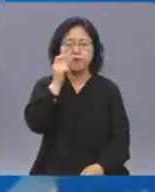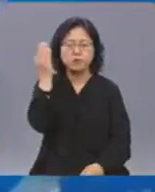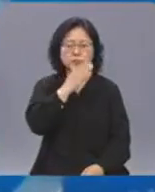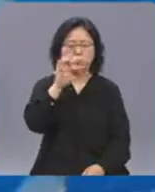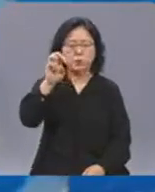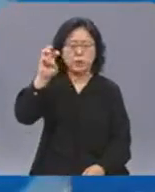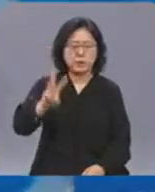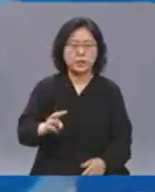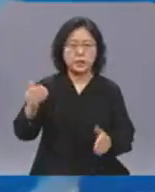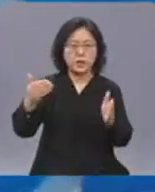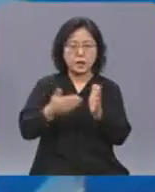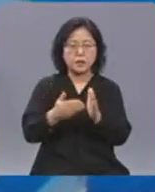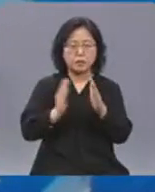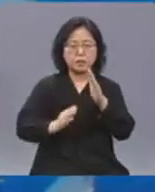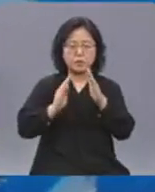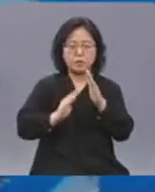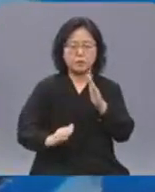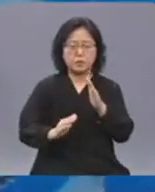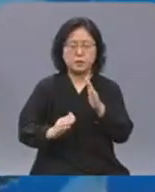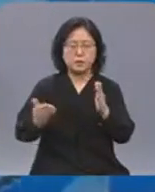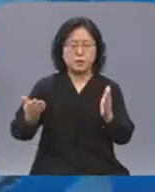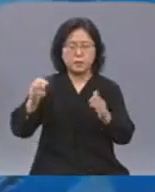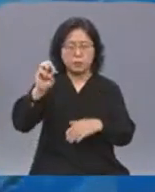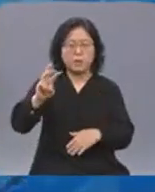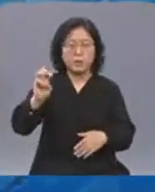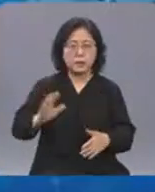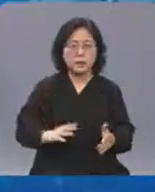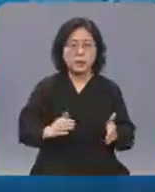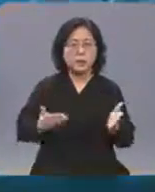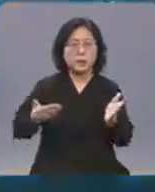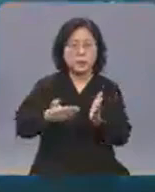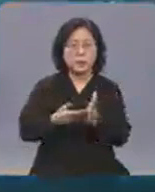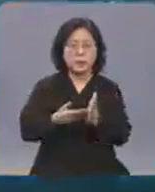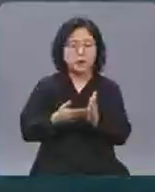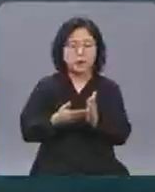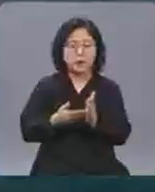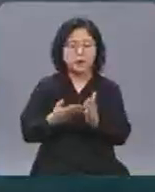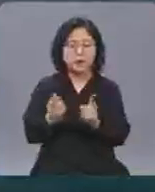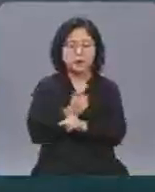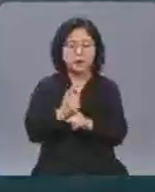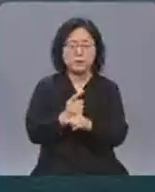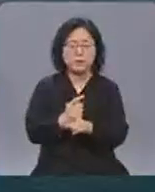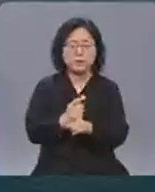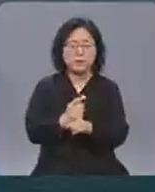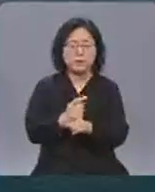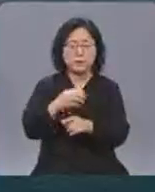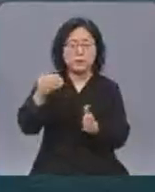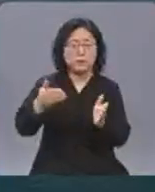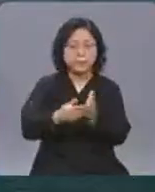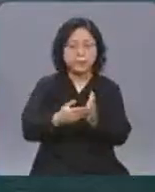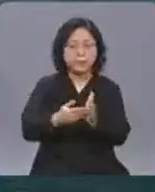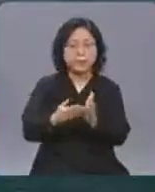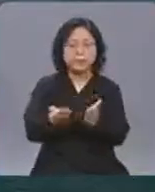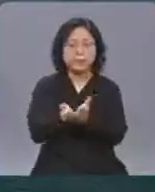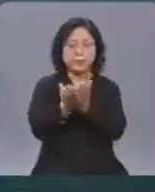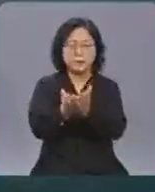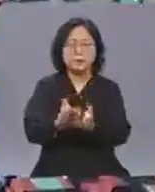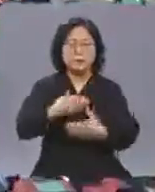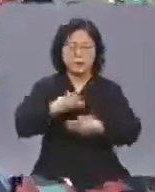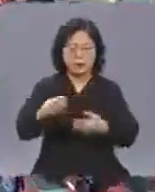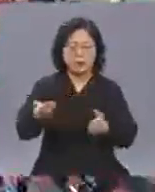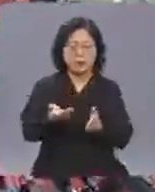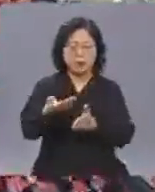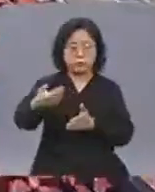여수 광양승만공사가 광양항 항로 개선을 추진합니다 항만공사는 광양항을 이용하는 선박들이 안전하게